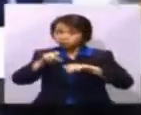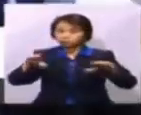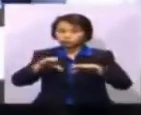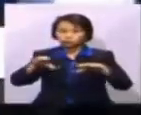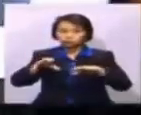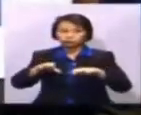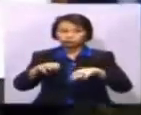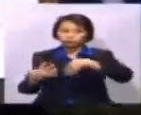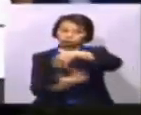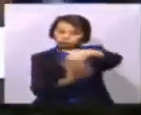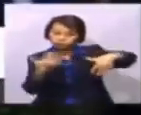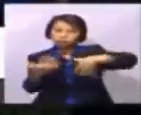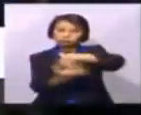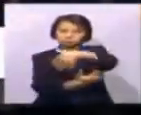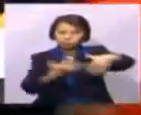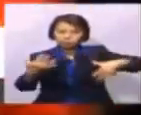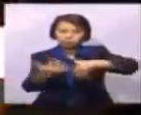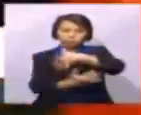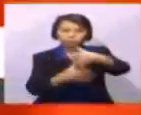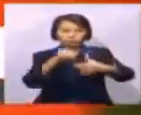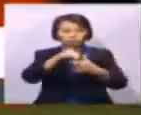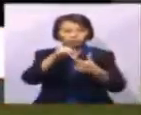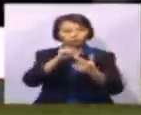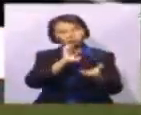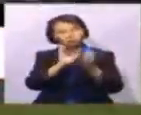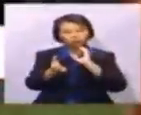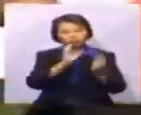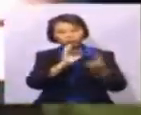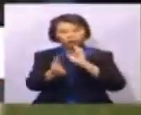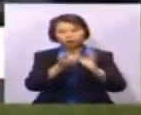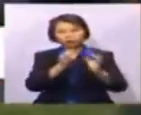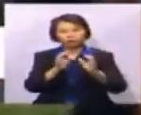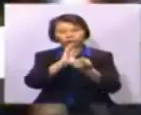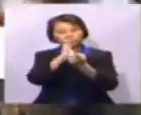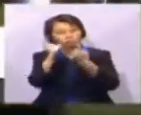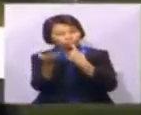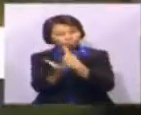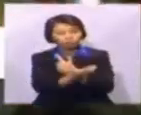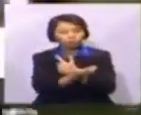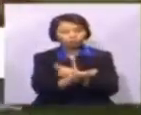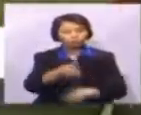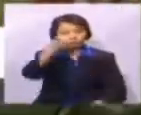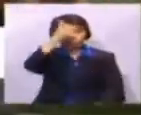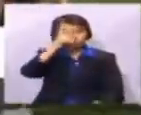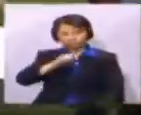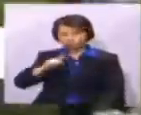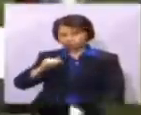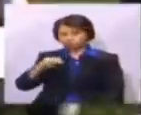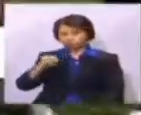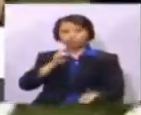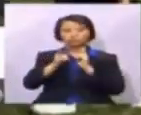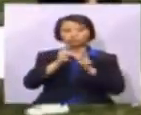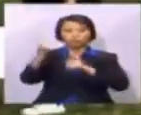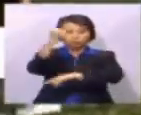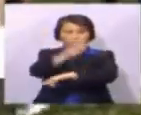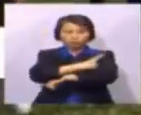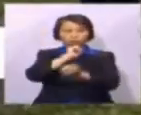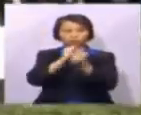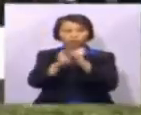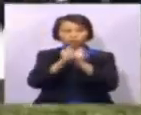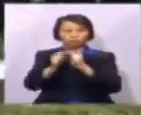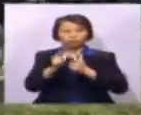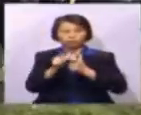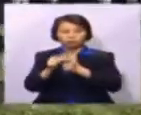melalui sosial asimilasi atau komunikasi silang budaya. Datuk Seri Dr. Ahmad Zahid berucap merasmikan Hari Sukan